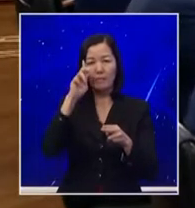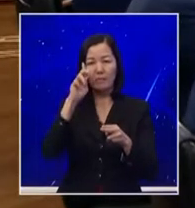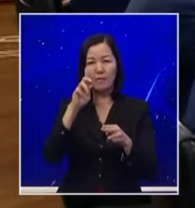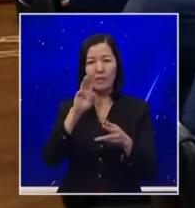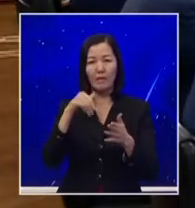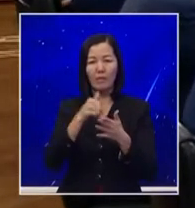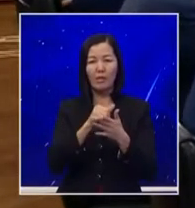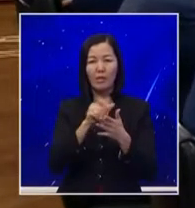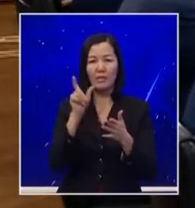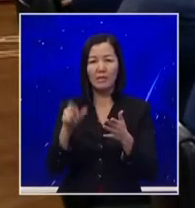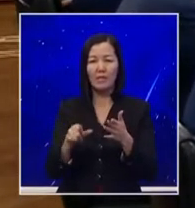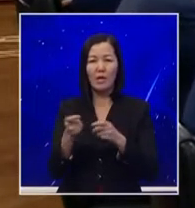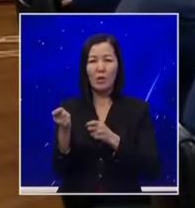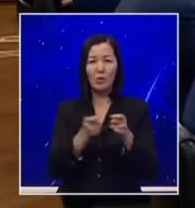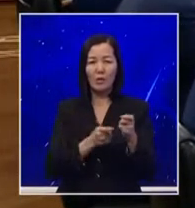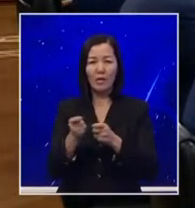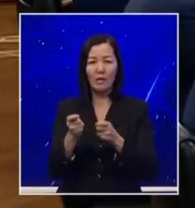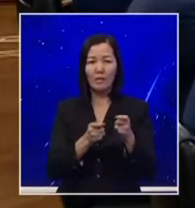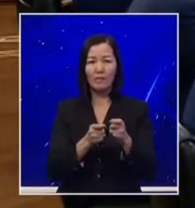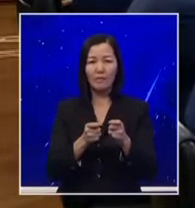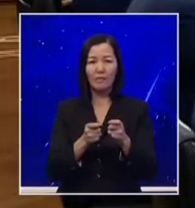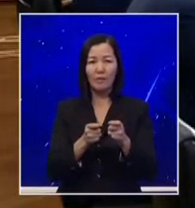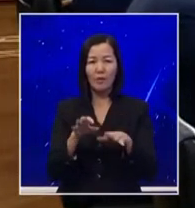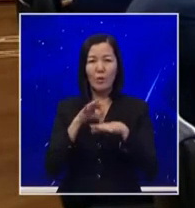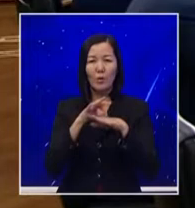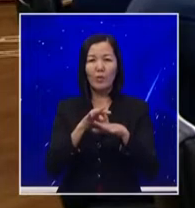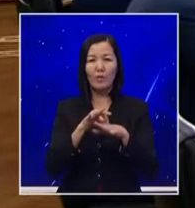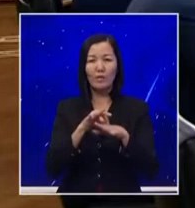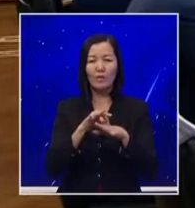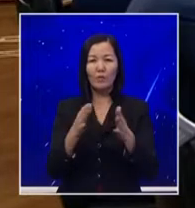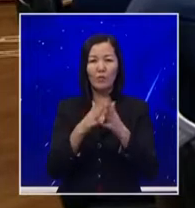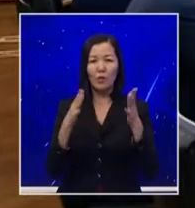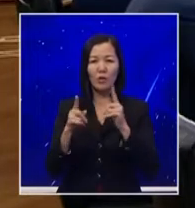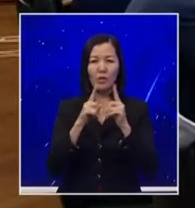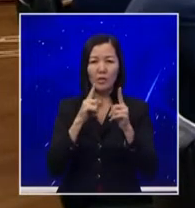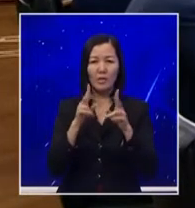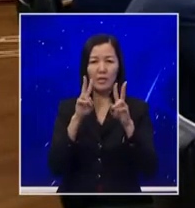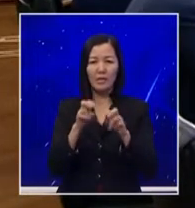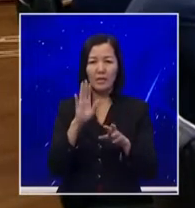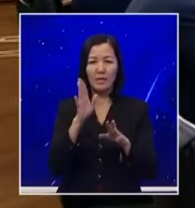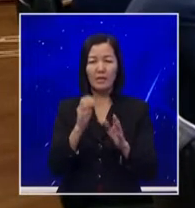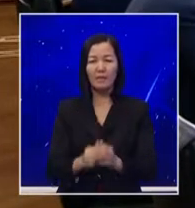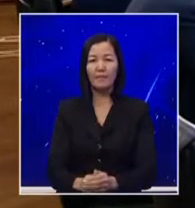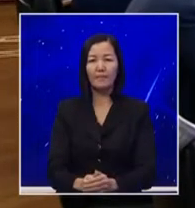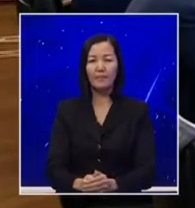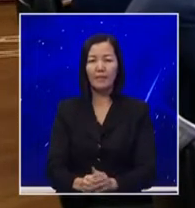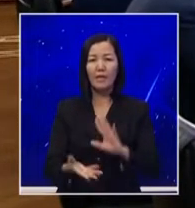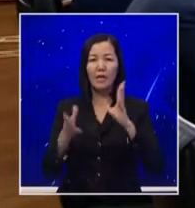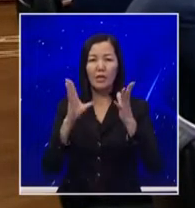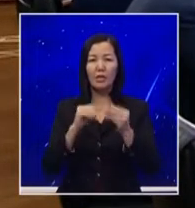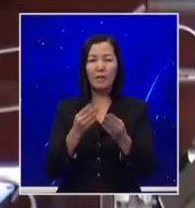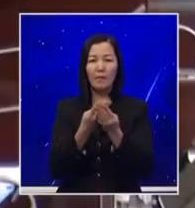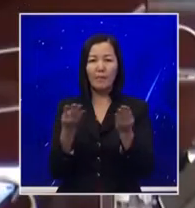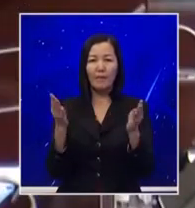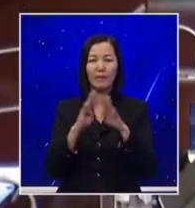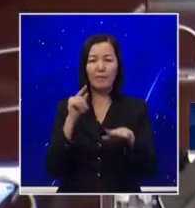Кемелұлы Тоқаевтың төрағалығымен ететін үкіметтің кеңейтілген отырысында қаралатын болады. Жалпы пандемияның